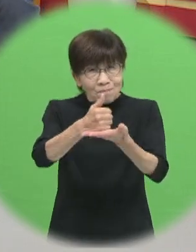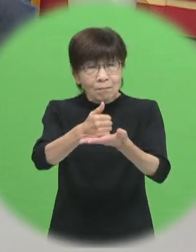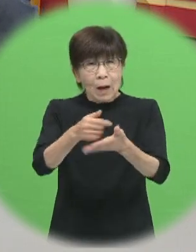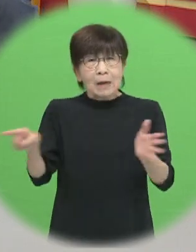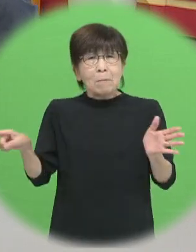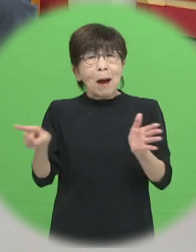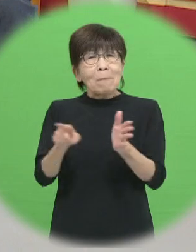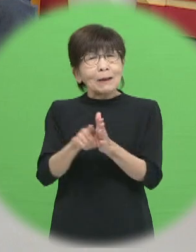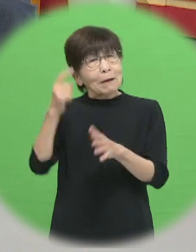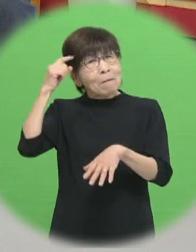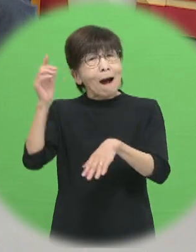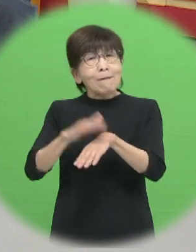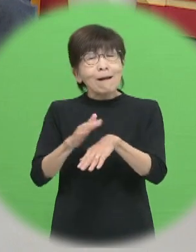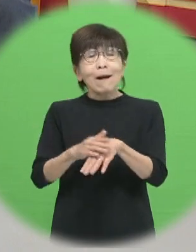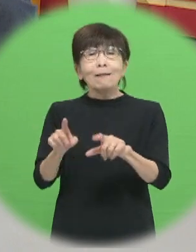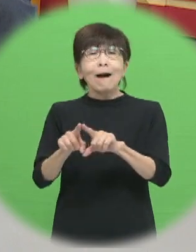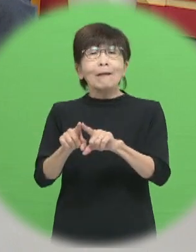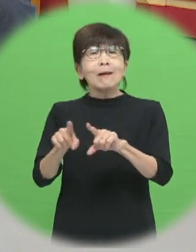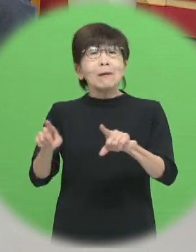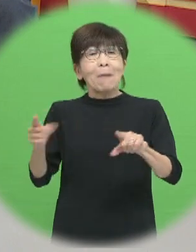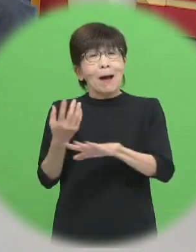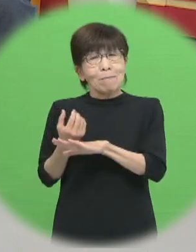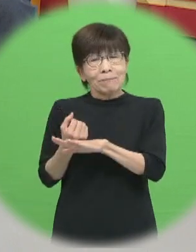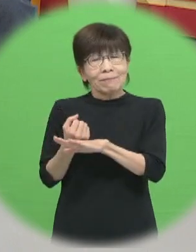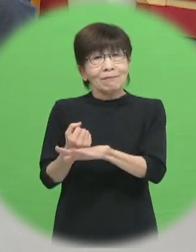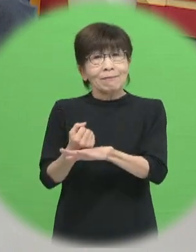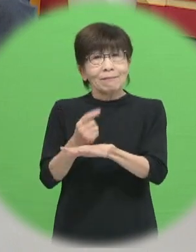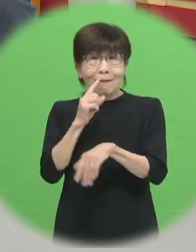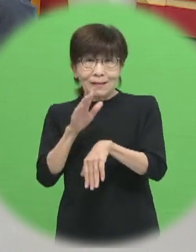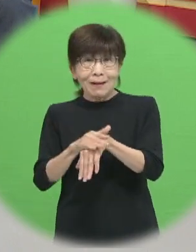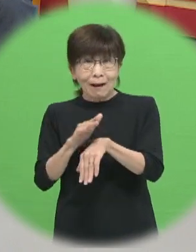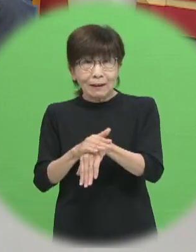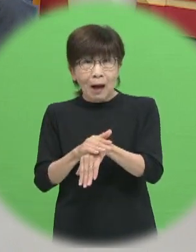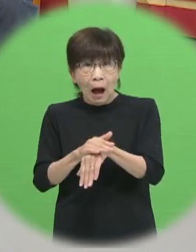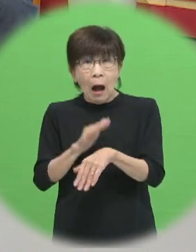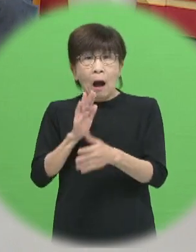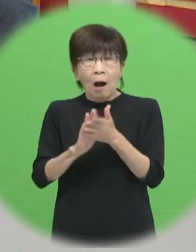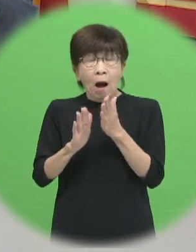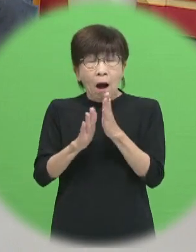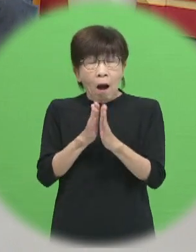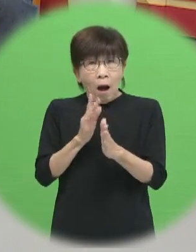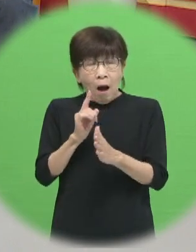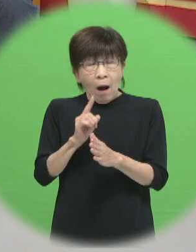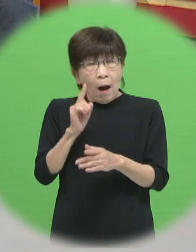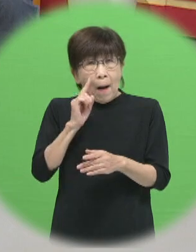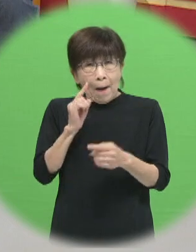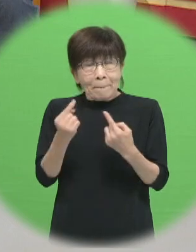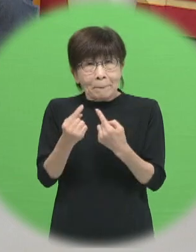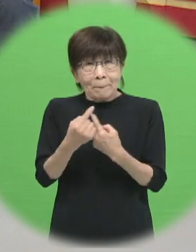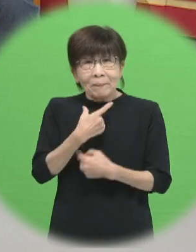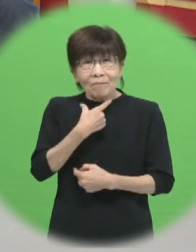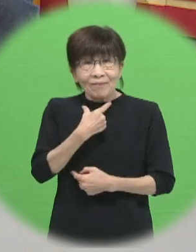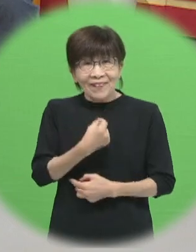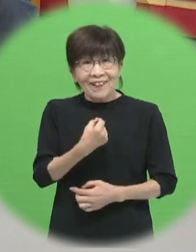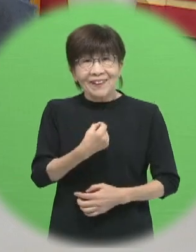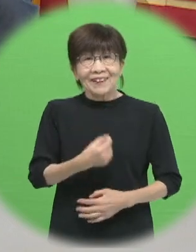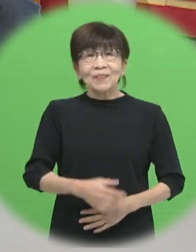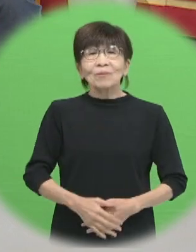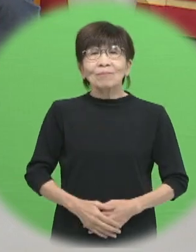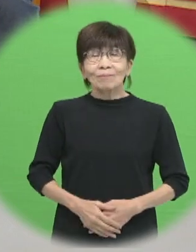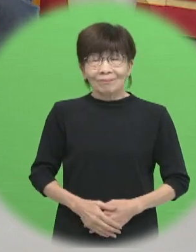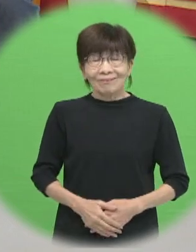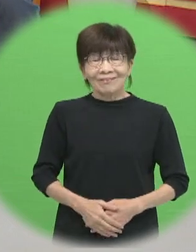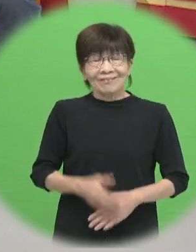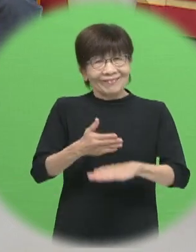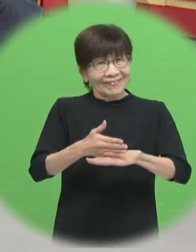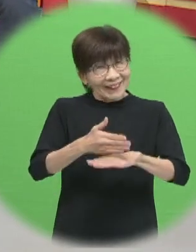と思い込んでいた、無意識に思い込んでいた声かけとか、うん、ちょっと改めて見直していきたいなというふうにも思いました、うんはいうん、池田さんどうも